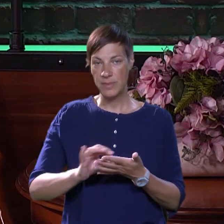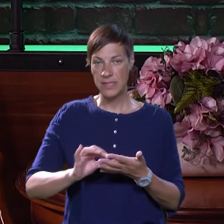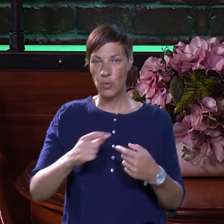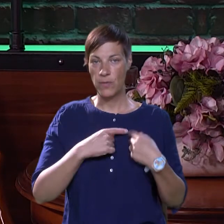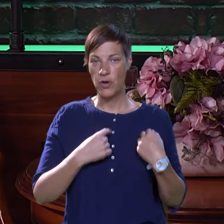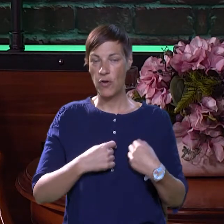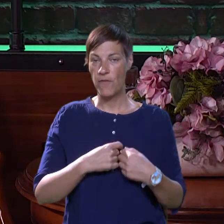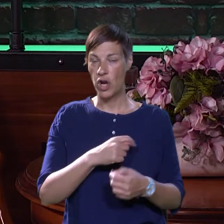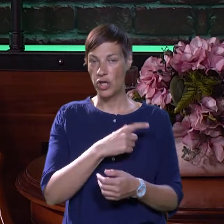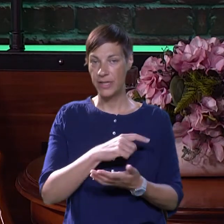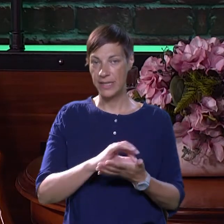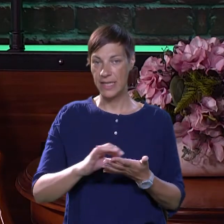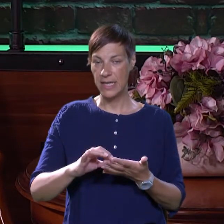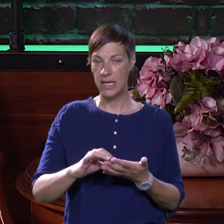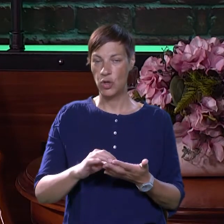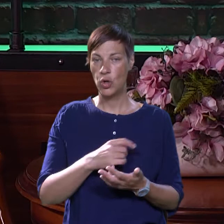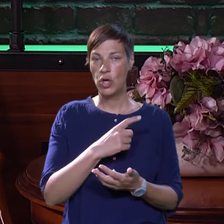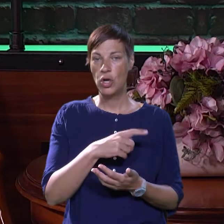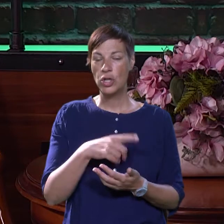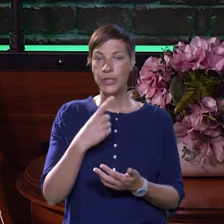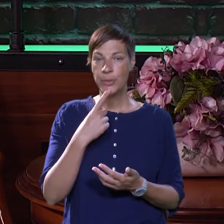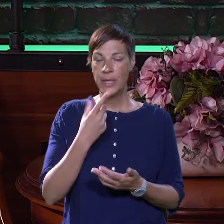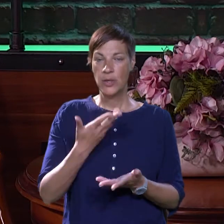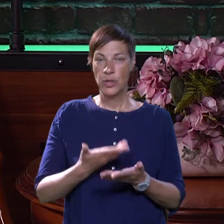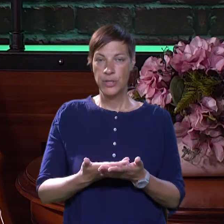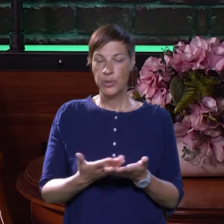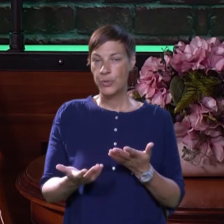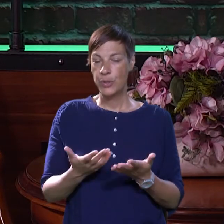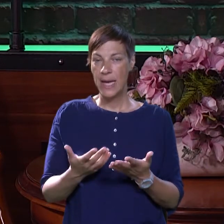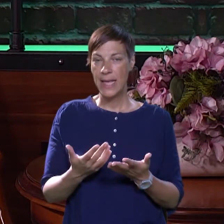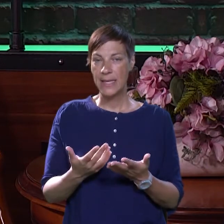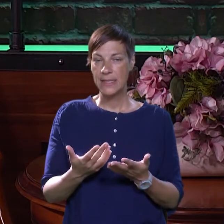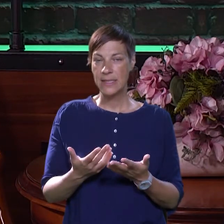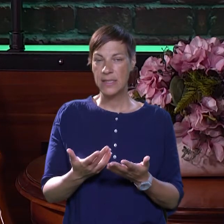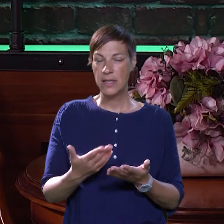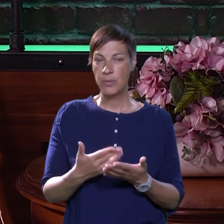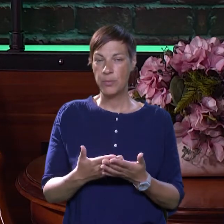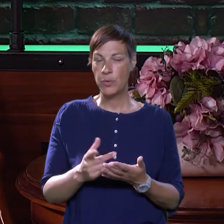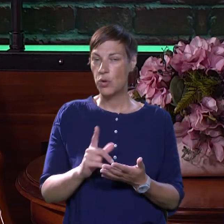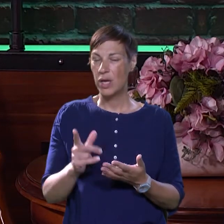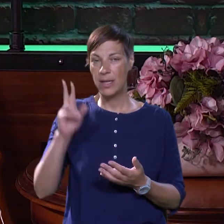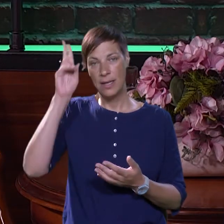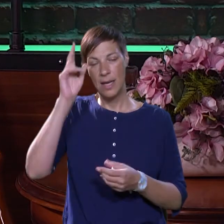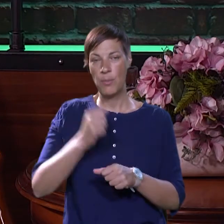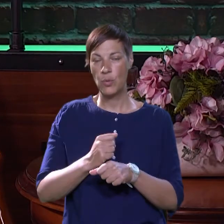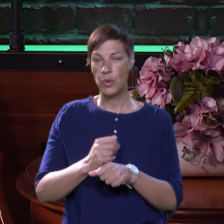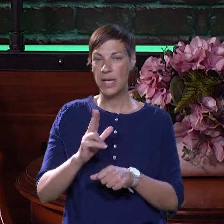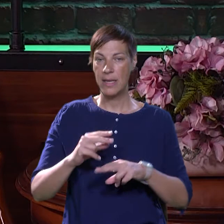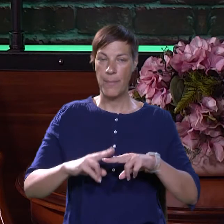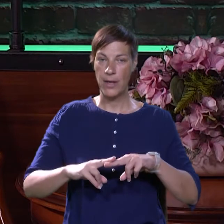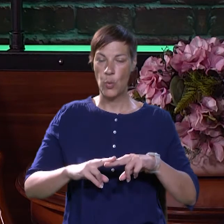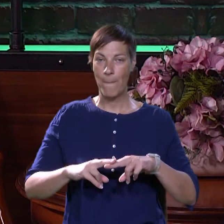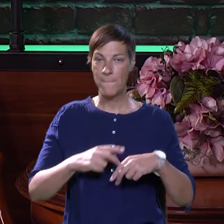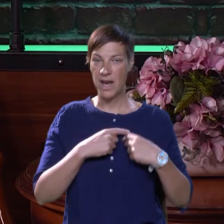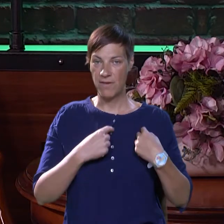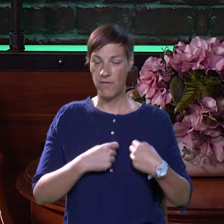ugovor o volontiranju, ljudi koji su recimo sa oduzetom poslovnom sposobnosti i oni imaju